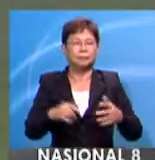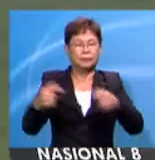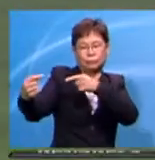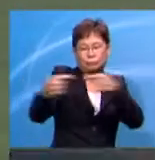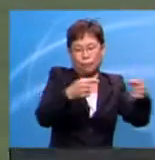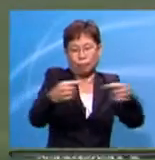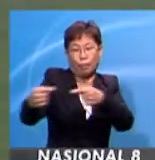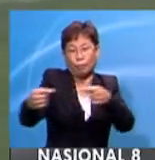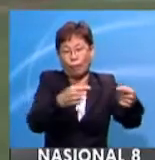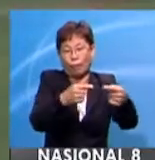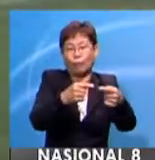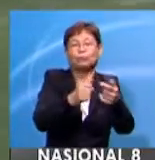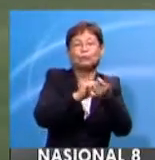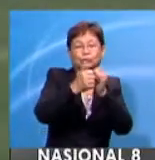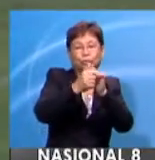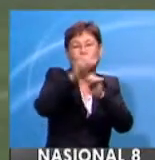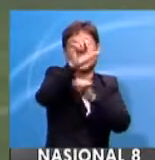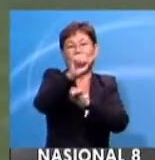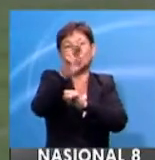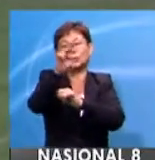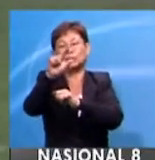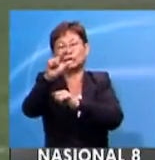Dwi tahunan